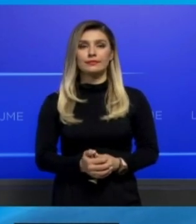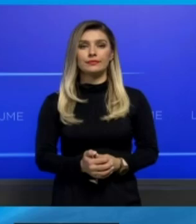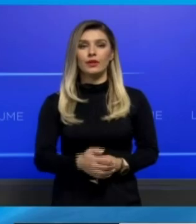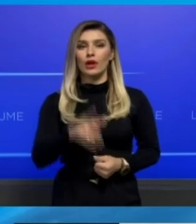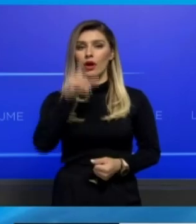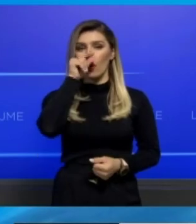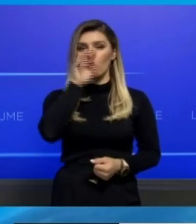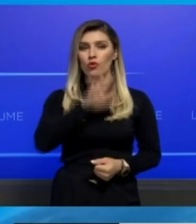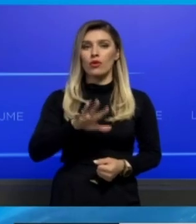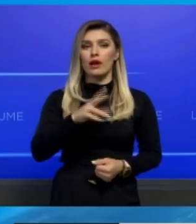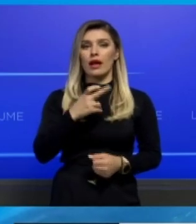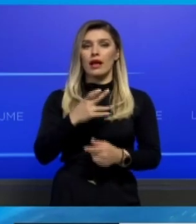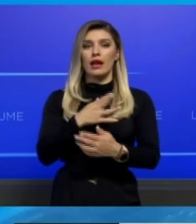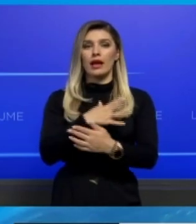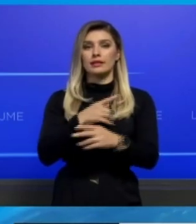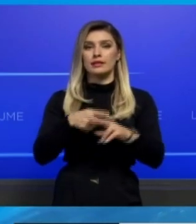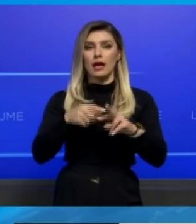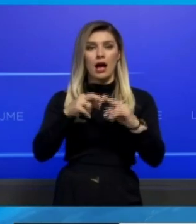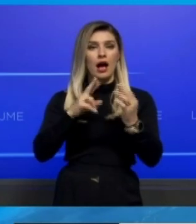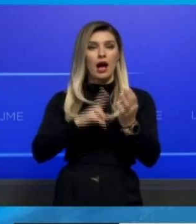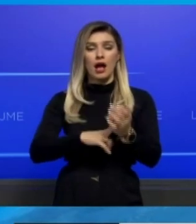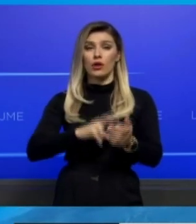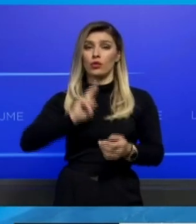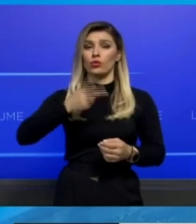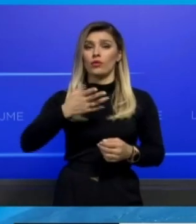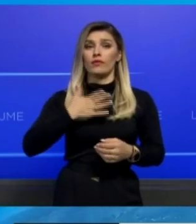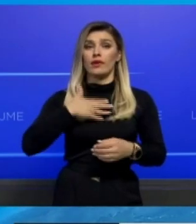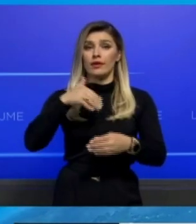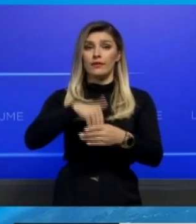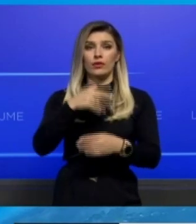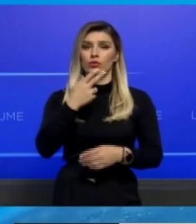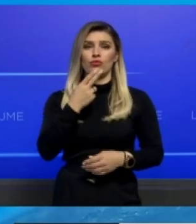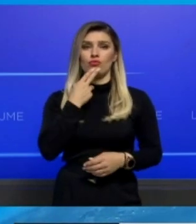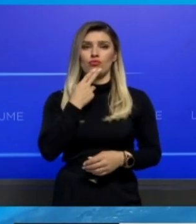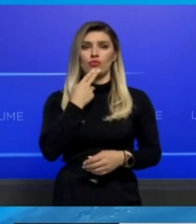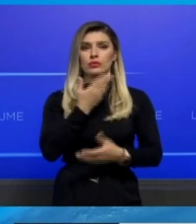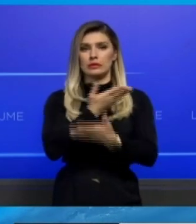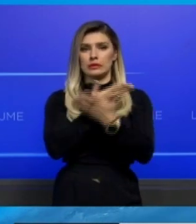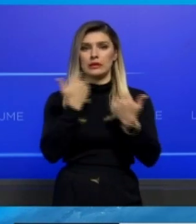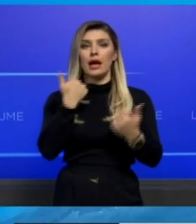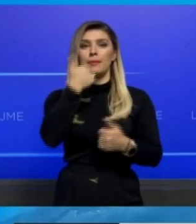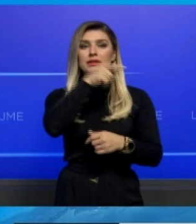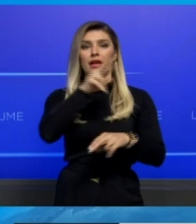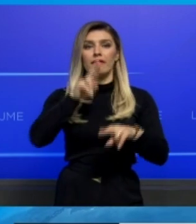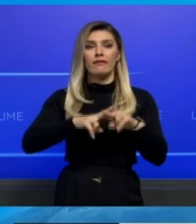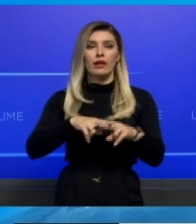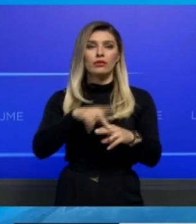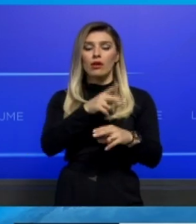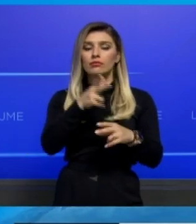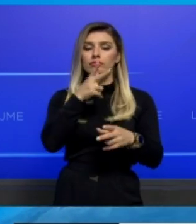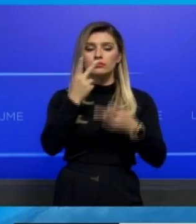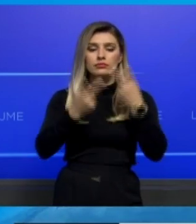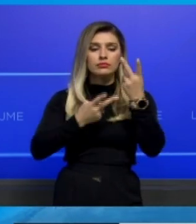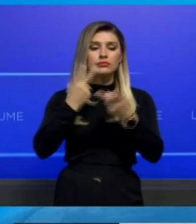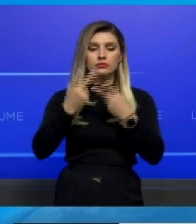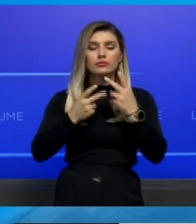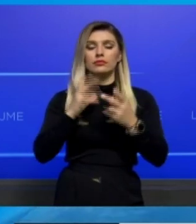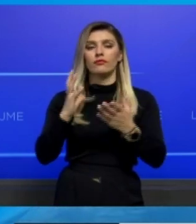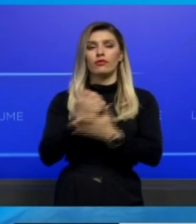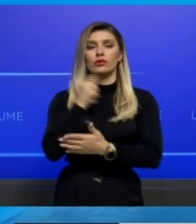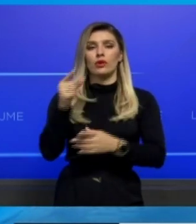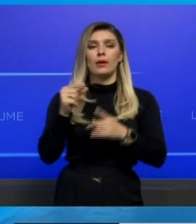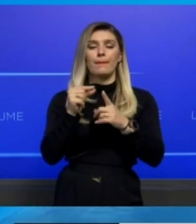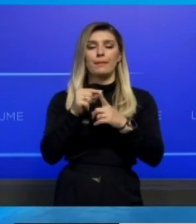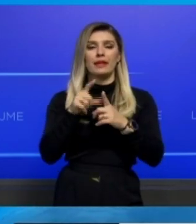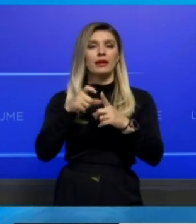Komuna e Hanit të Elezit nuk do të shkojë në rivotim. Komisioni për ankesa dhe për ashtresa ka vendosur që kjo komunë është fituar nga Mehmet